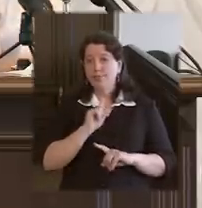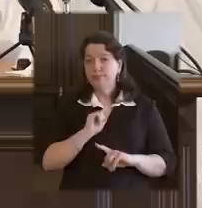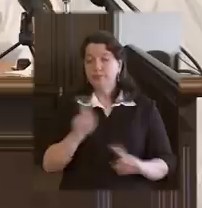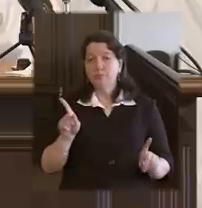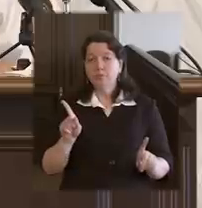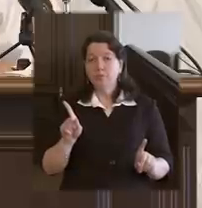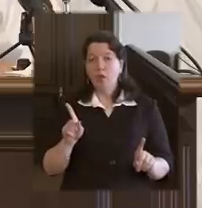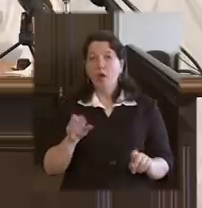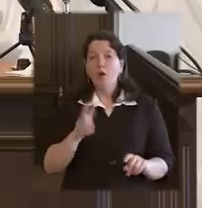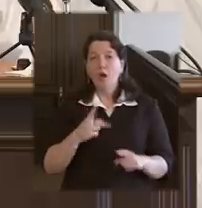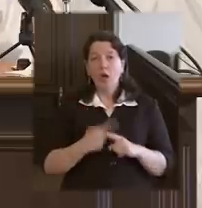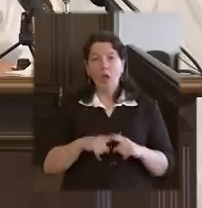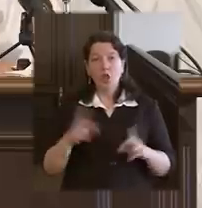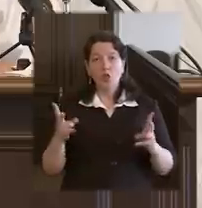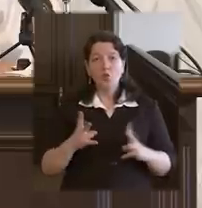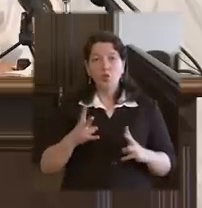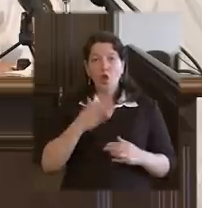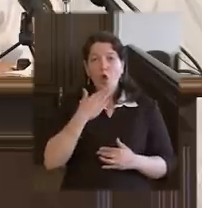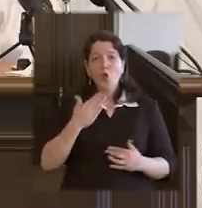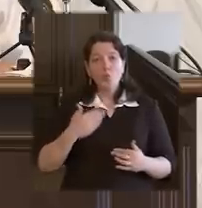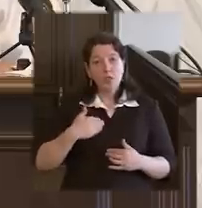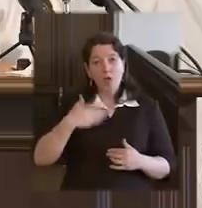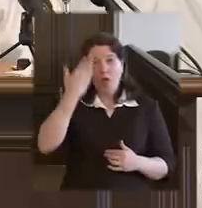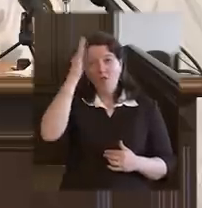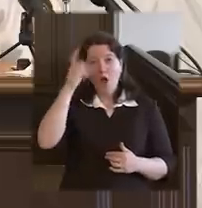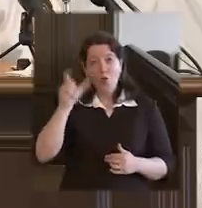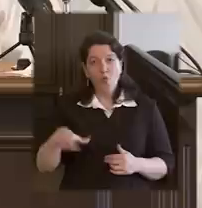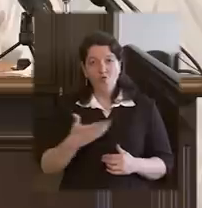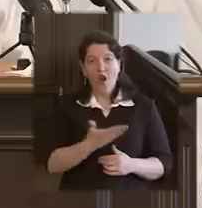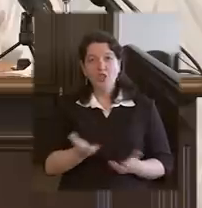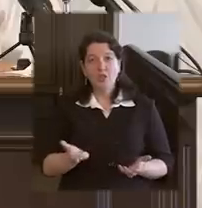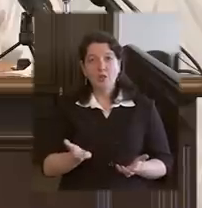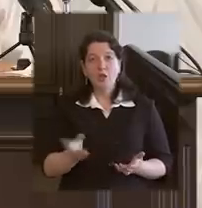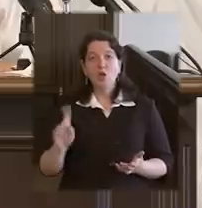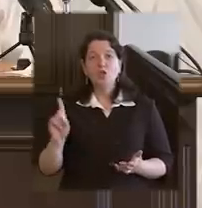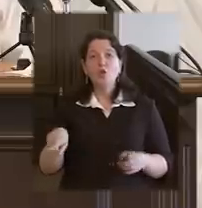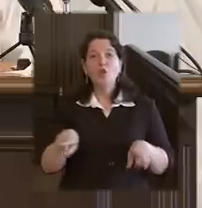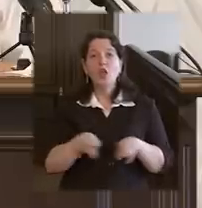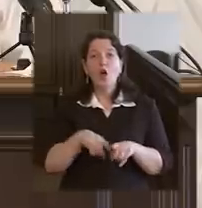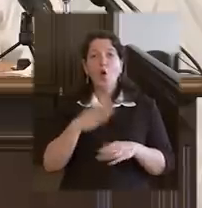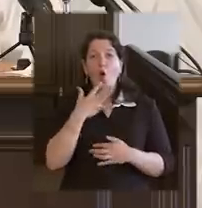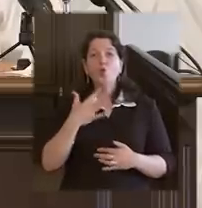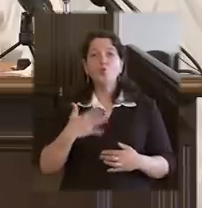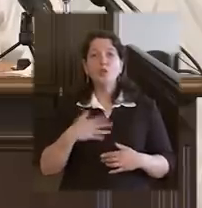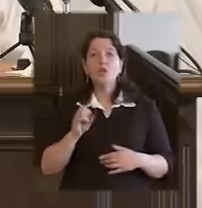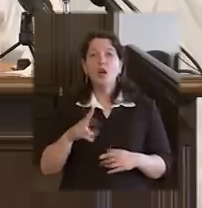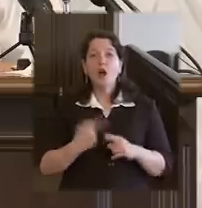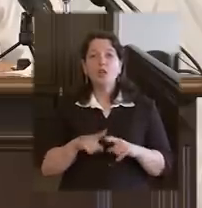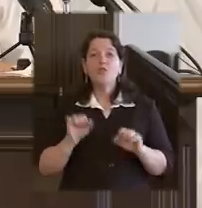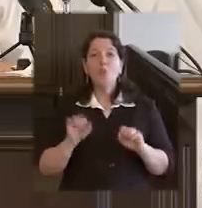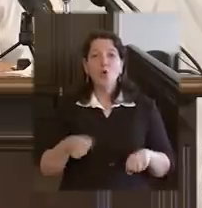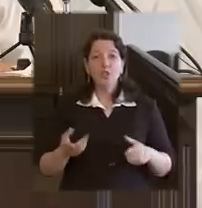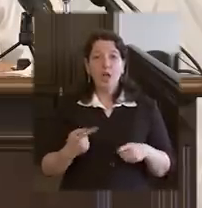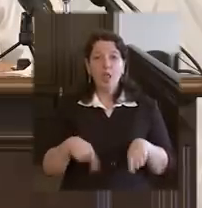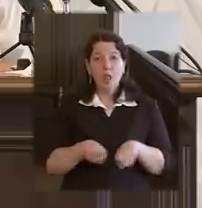вообще. Как отлюбить врагов ваших? Что это такое? Во-первых, что такое любить? И, во-вторых, как